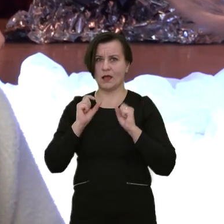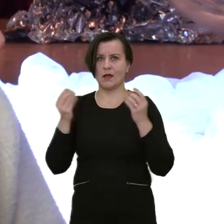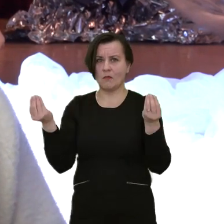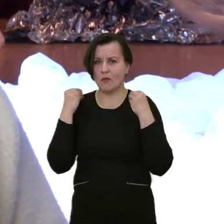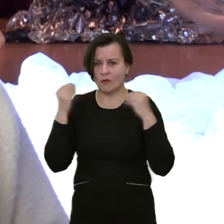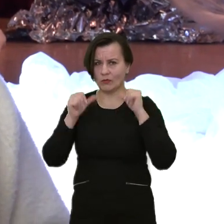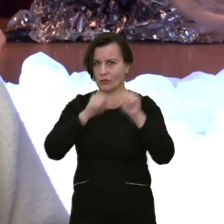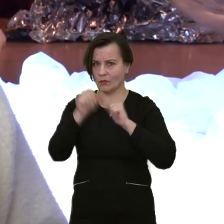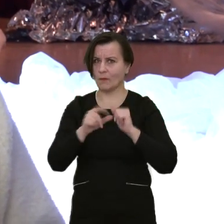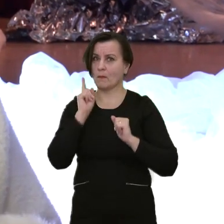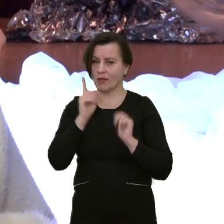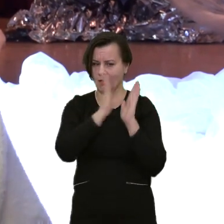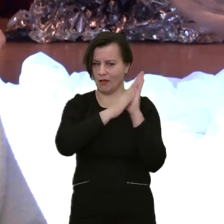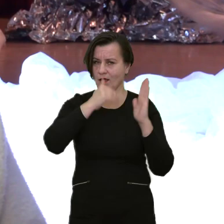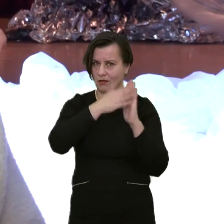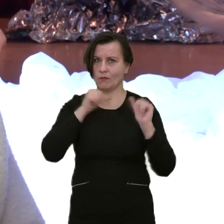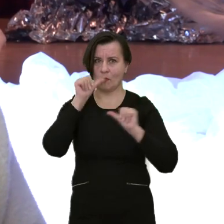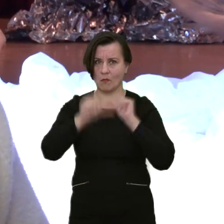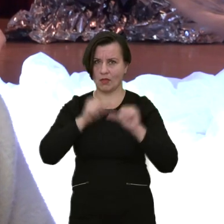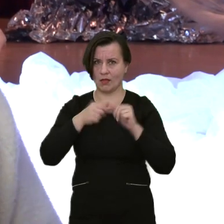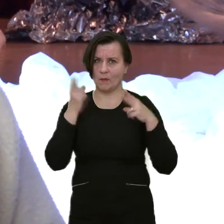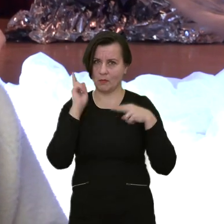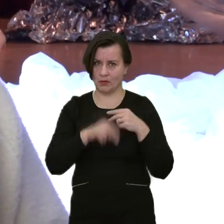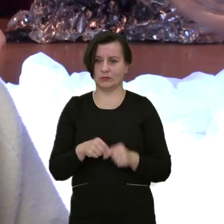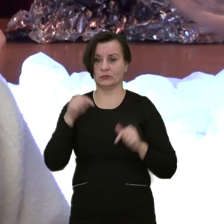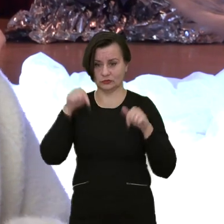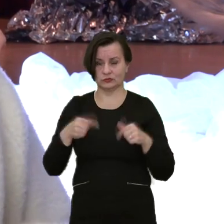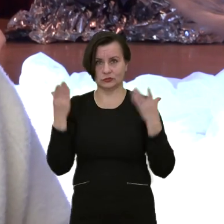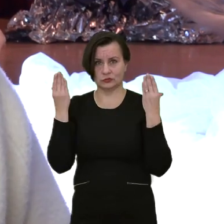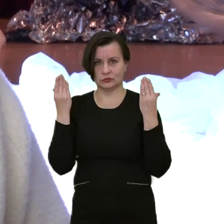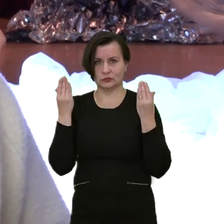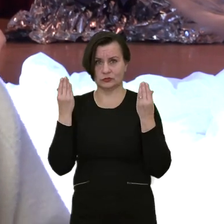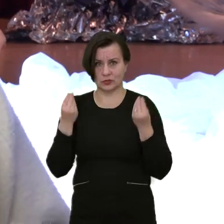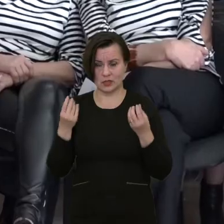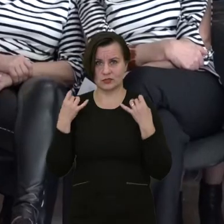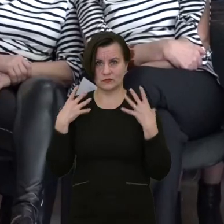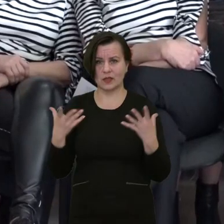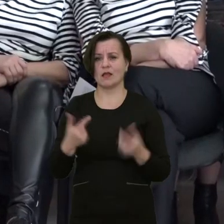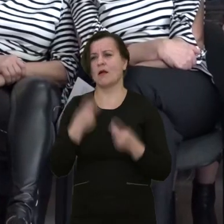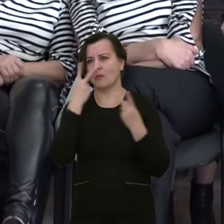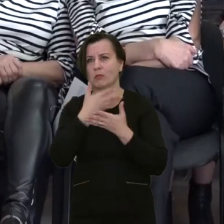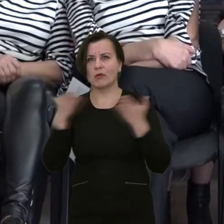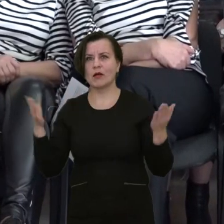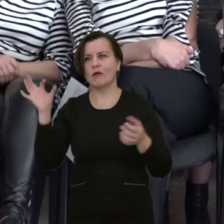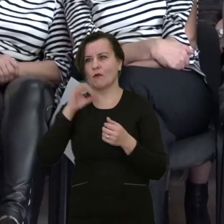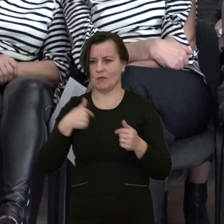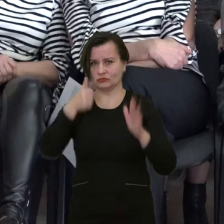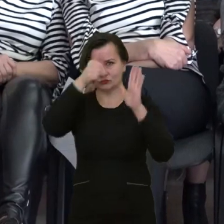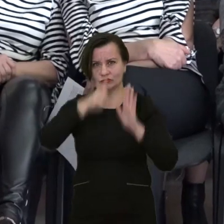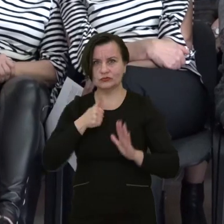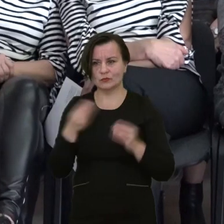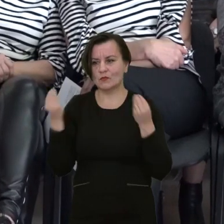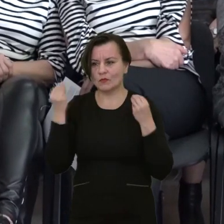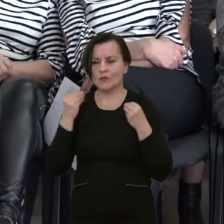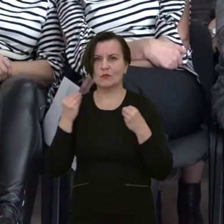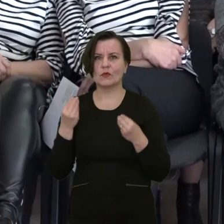metų pabaiga. Ir per šitą šventę mes visada parodom tai, ką mes išmokom per šitą